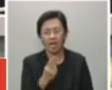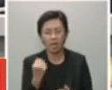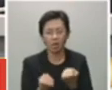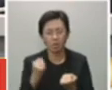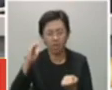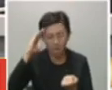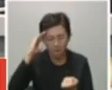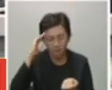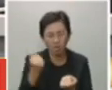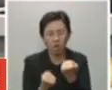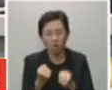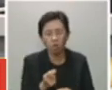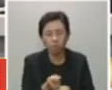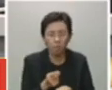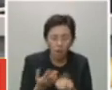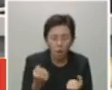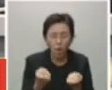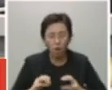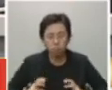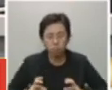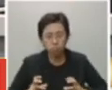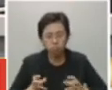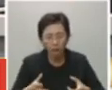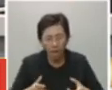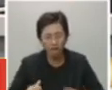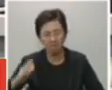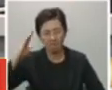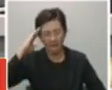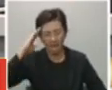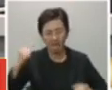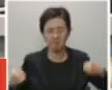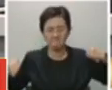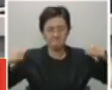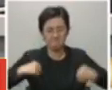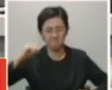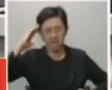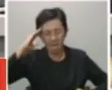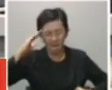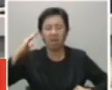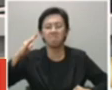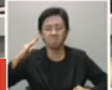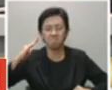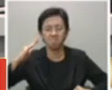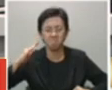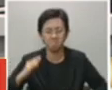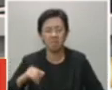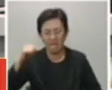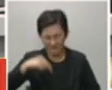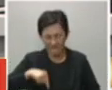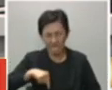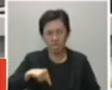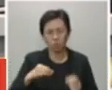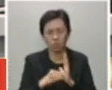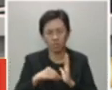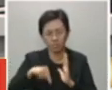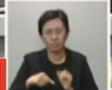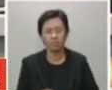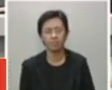ารรถฮัมวีเขาเห็นกำลังคนในเครื่องแบบนี้ออกมาปฏิบัติการบนท้องถนนในเมืองนี่แหละ